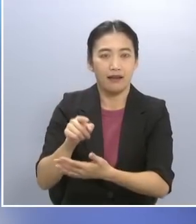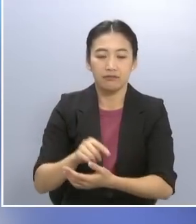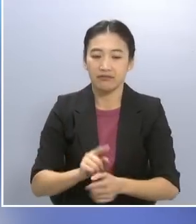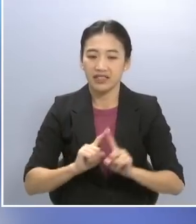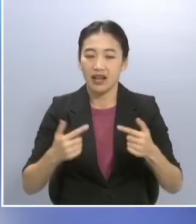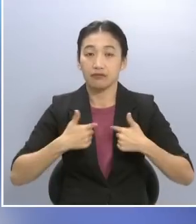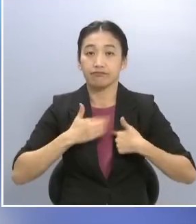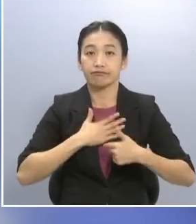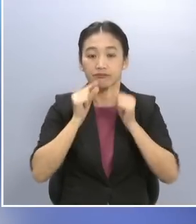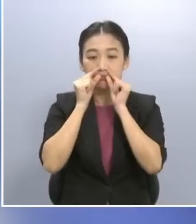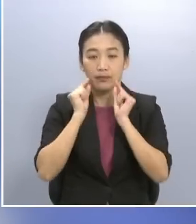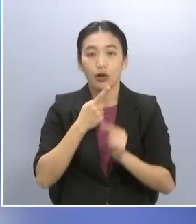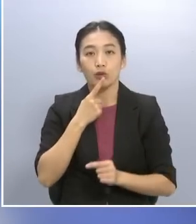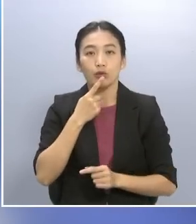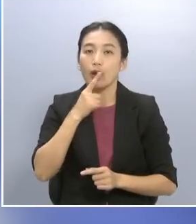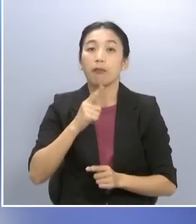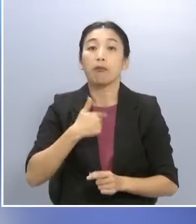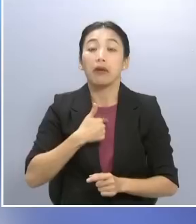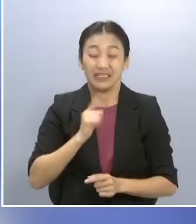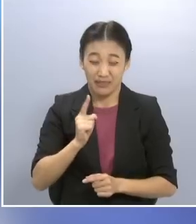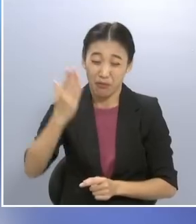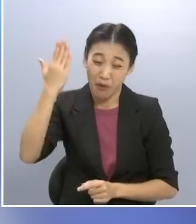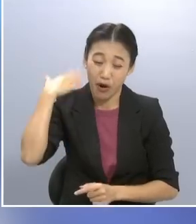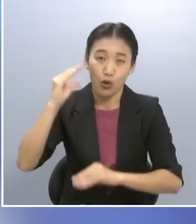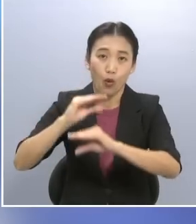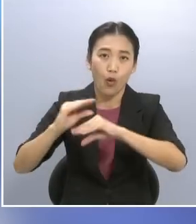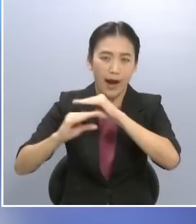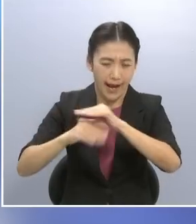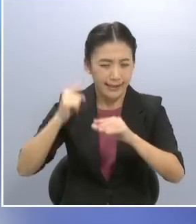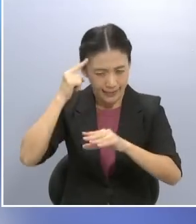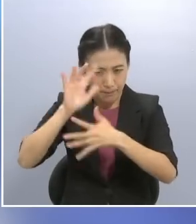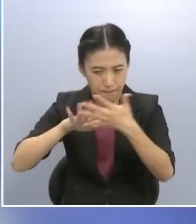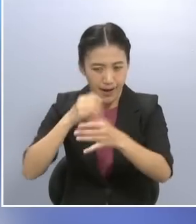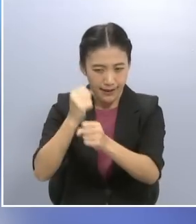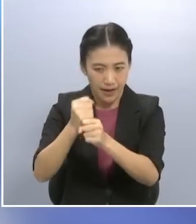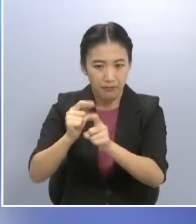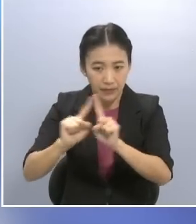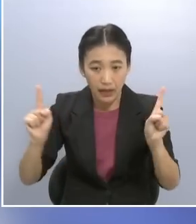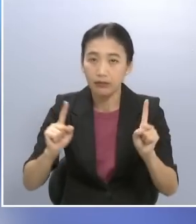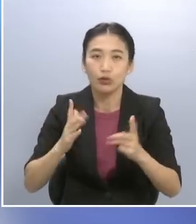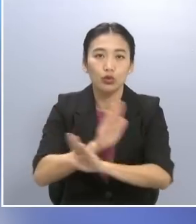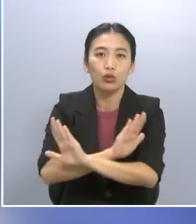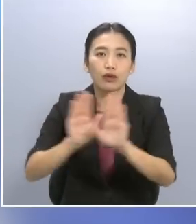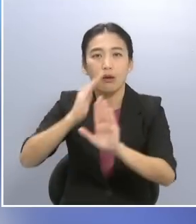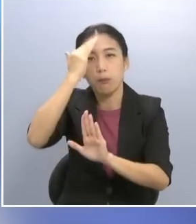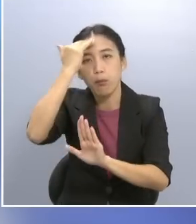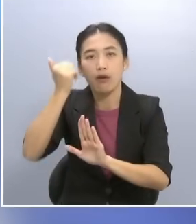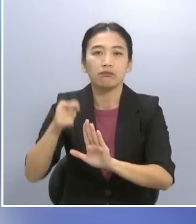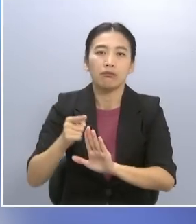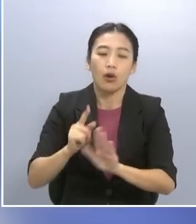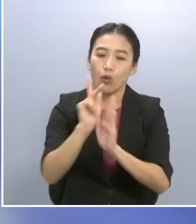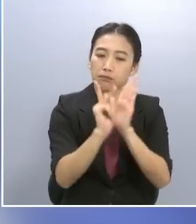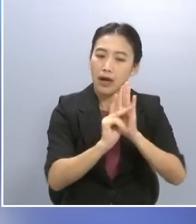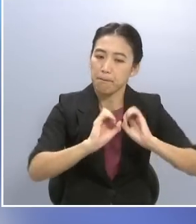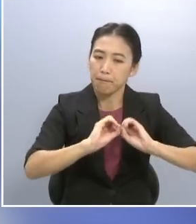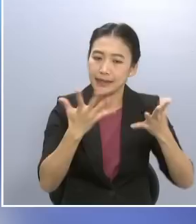แต่สุดท้ายเนี่ยคุณชูวิทย์ล้มเลิกไปเพราะข้อกฎหมายยังไม่ชัดเจนส่วนภาพที่ถูกปล่อยออกไปเป็นโลโก้แบรนด์ที่คิดว่าจะทำแต่สุดท้ายแล้วไม่